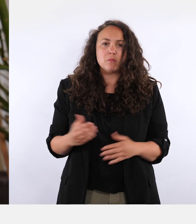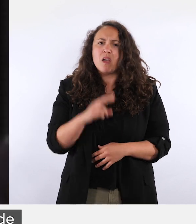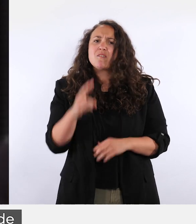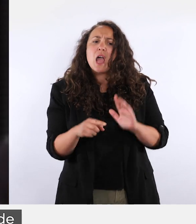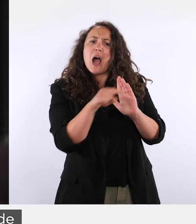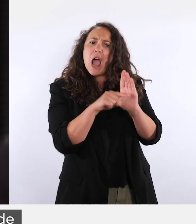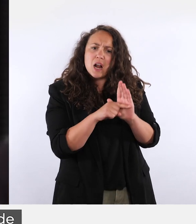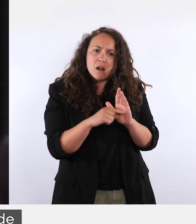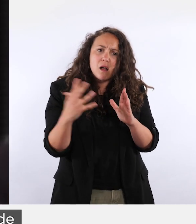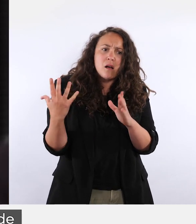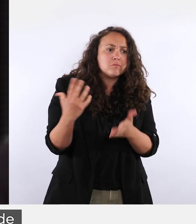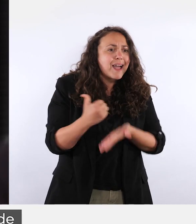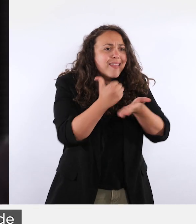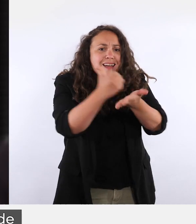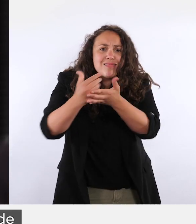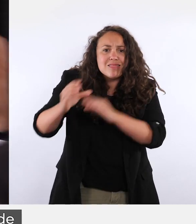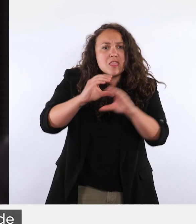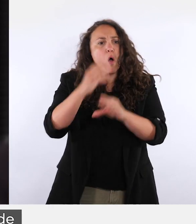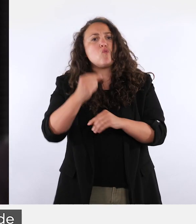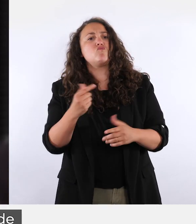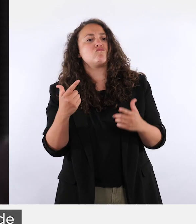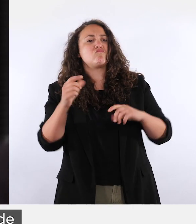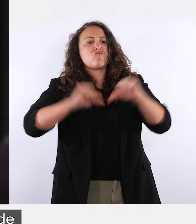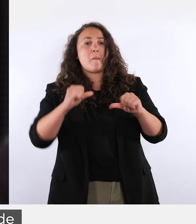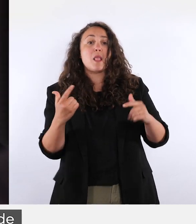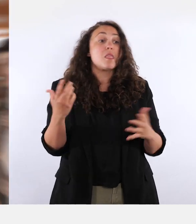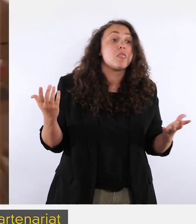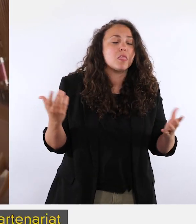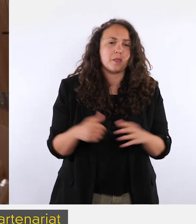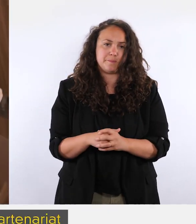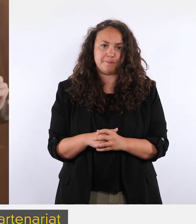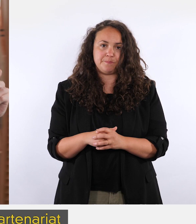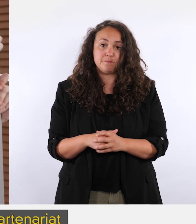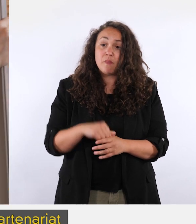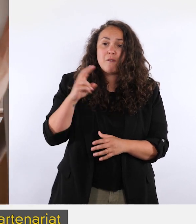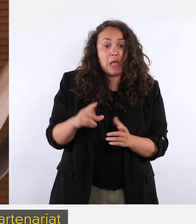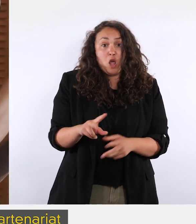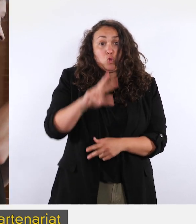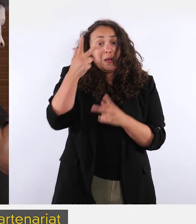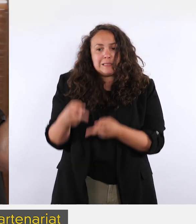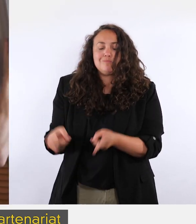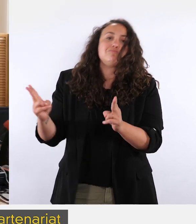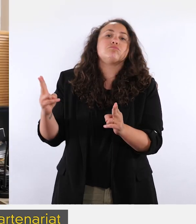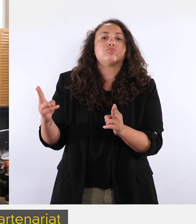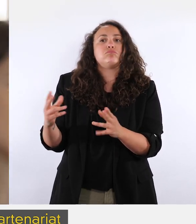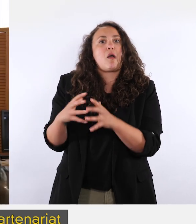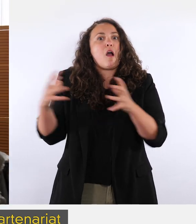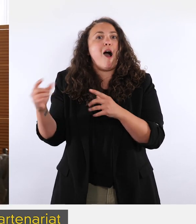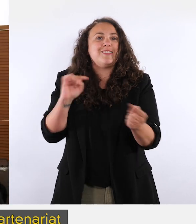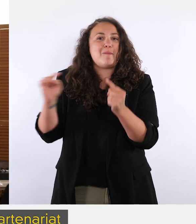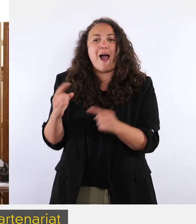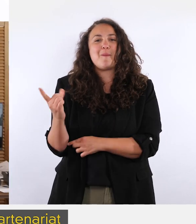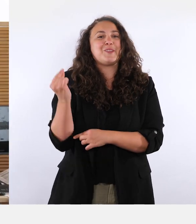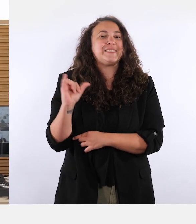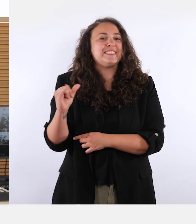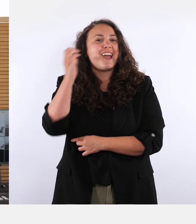dans la société. Oui ou non, la règle est-elle l'entraide ou est-elle la libre compétition? Et puis enfin, il y avait le grand débat en partenariat avec Radio France. Ça a été